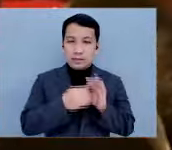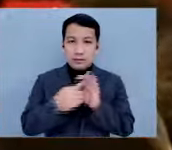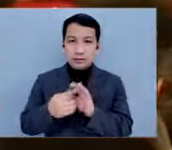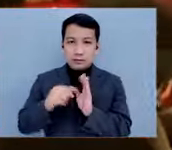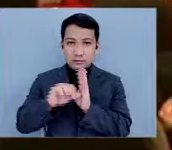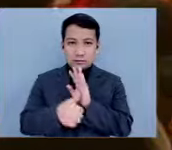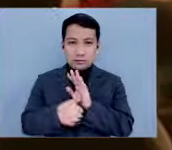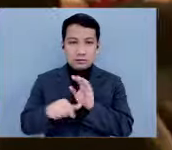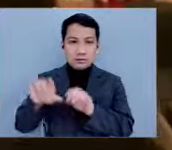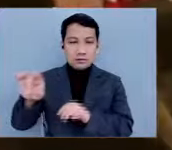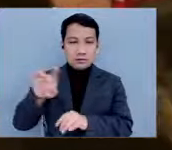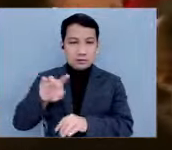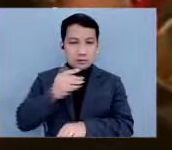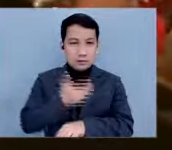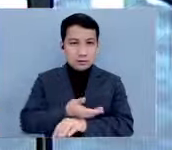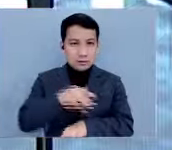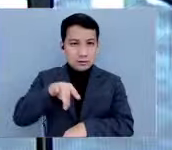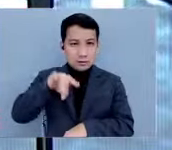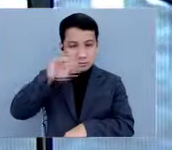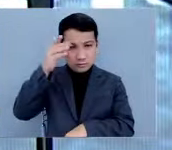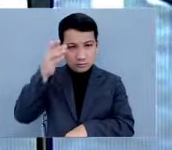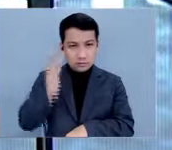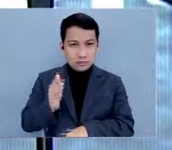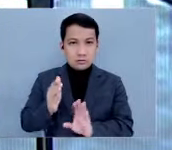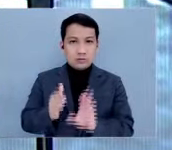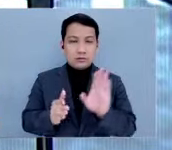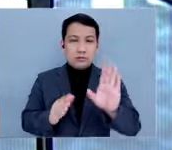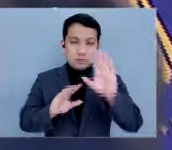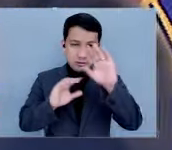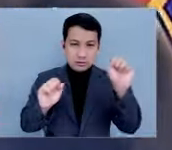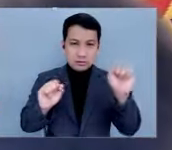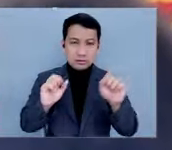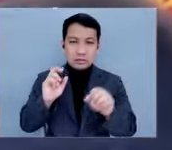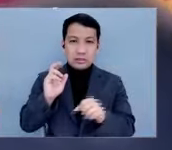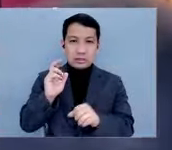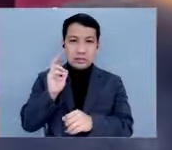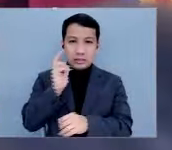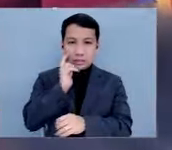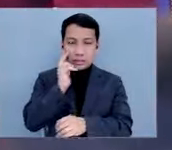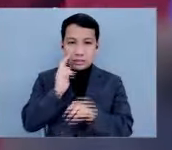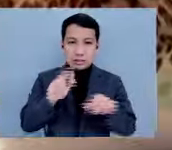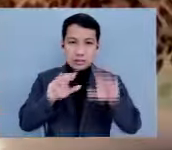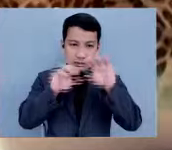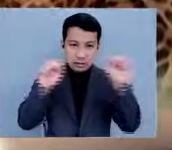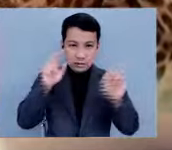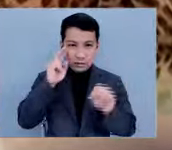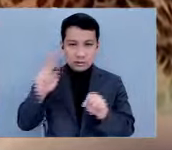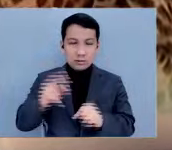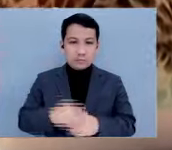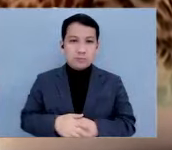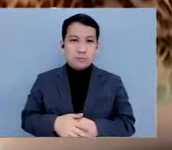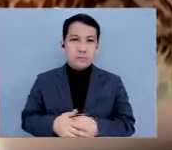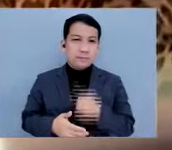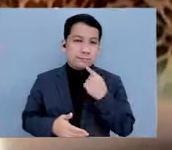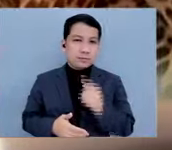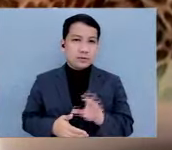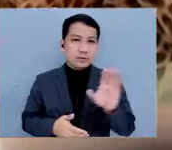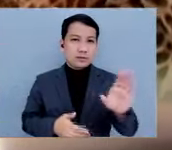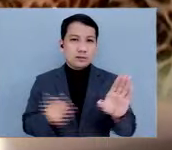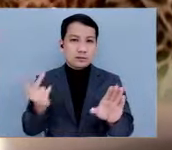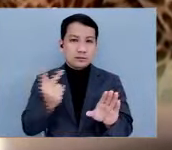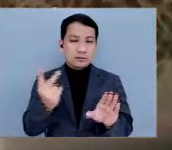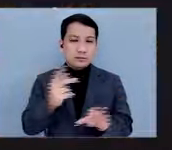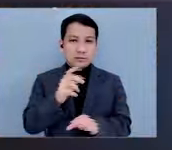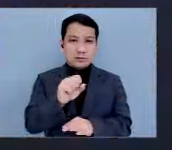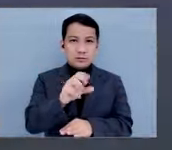appointed son of God. Ganoon din daw sina dating Pangulong Rodrigo Duterte at Pangulong Bongbong Marcos. Gayon din ang dalawang SMNI